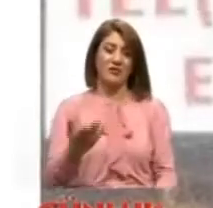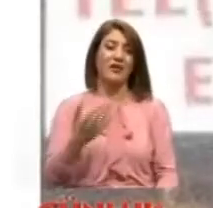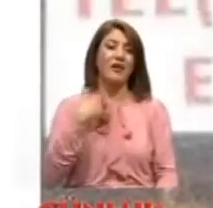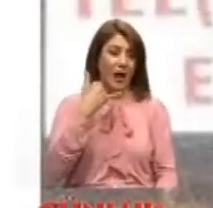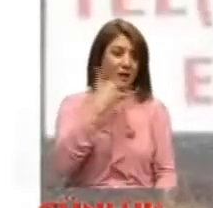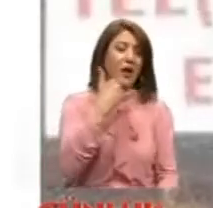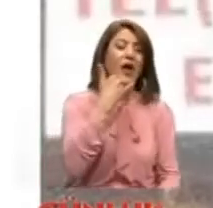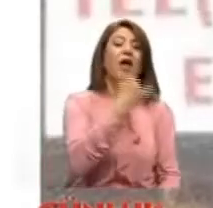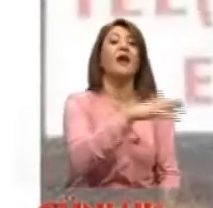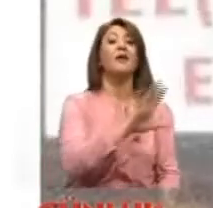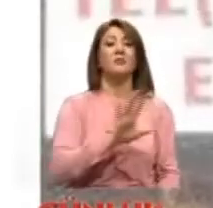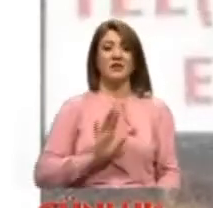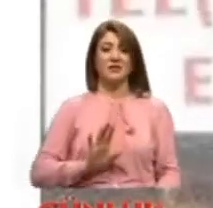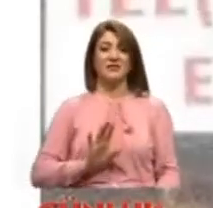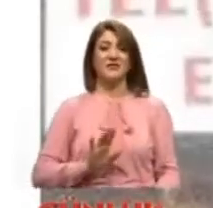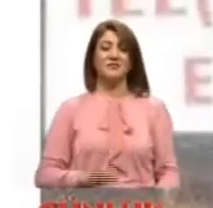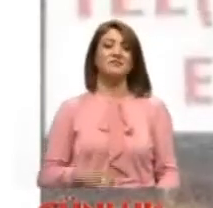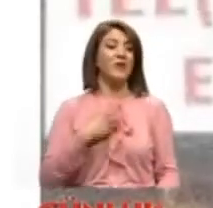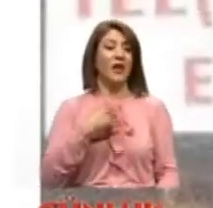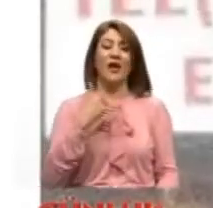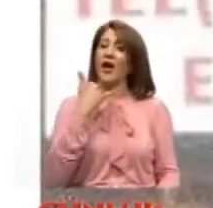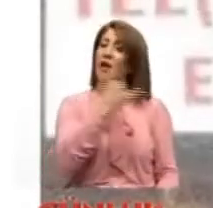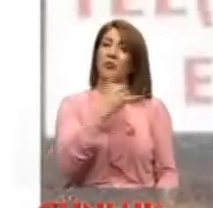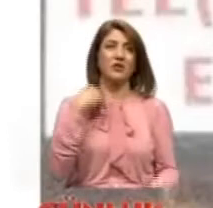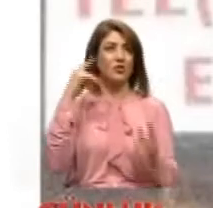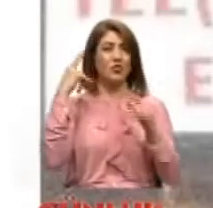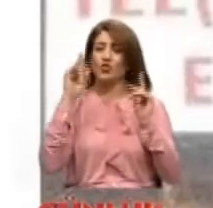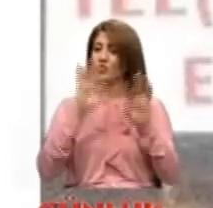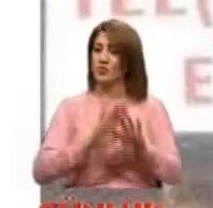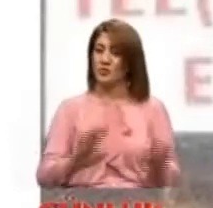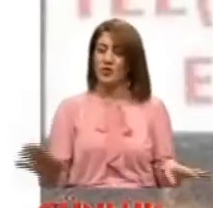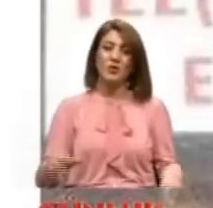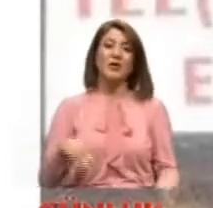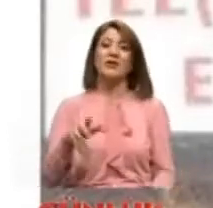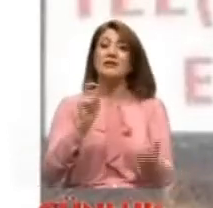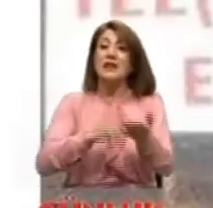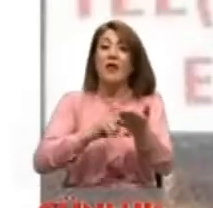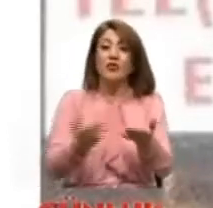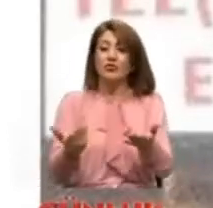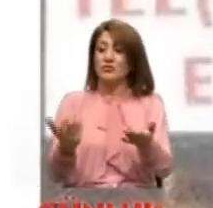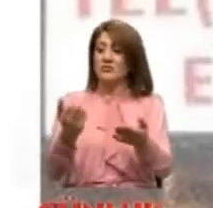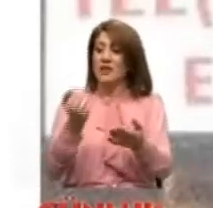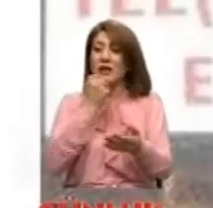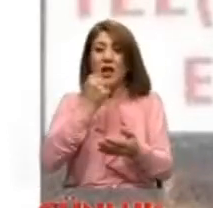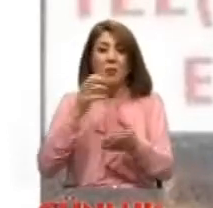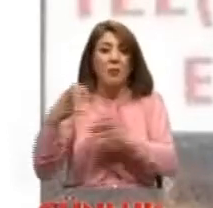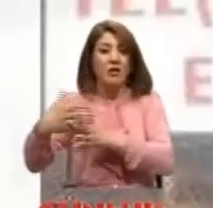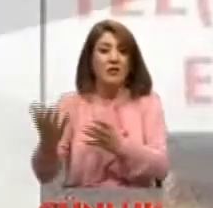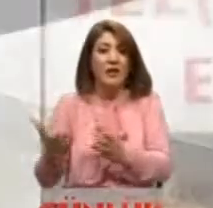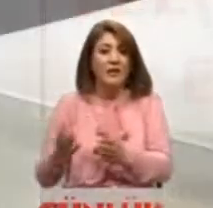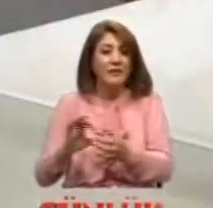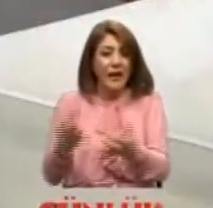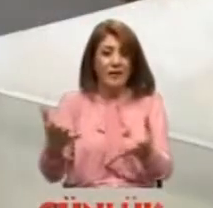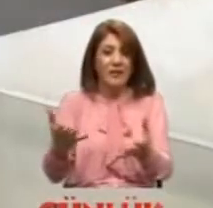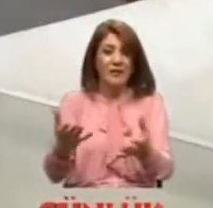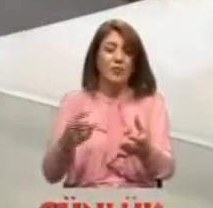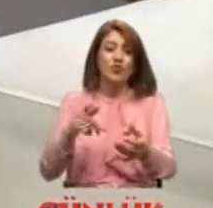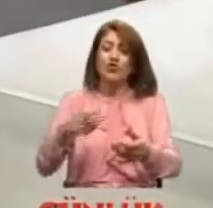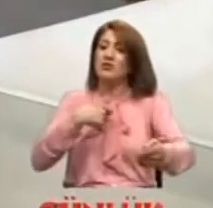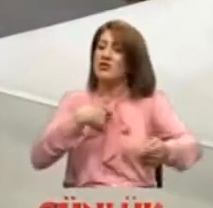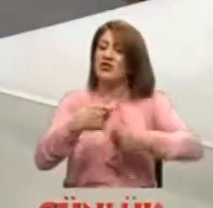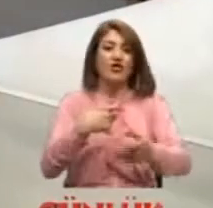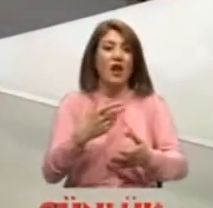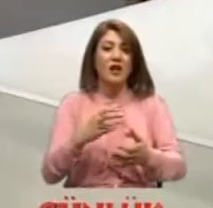Aramadım. Aramadım. Düşünmüyorum. Düşünmüyorum. Tavuğun yedek parçası nedir? Nasıl bir